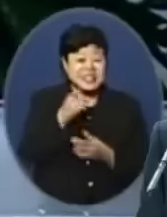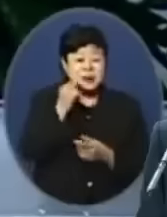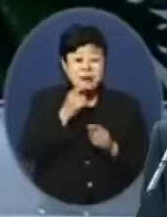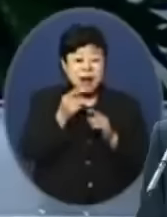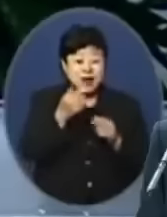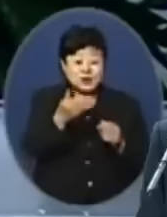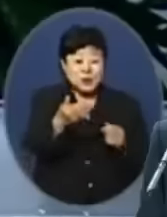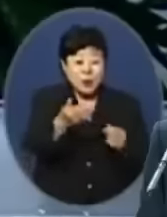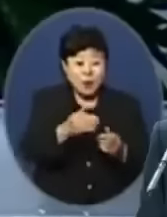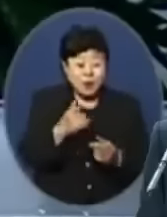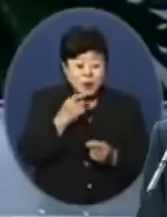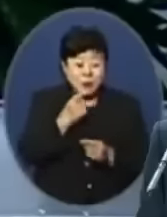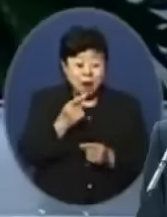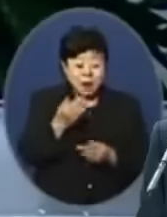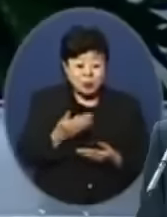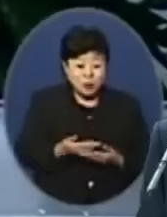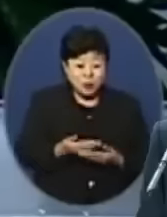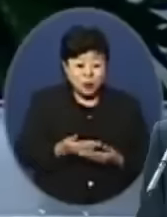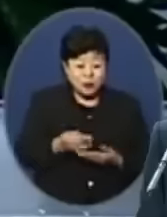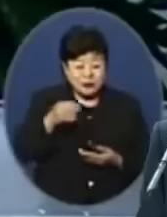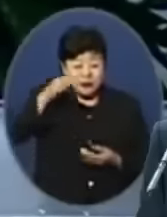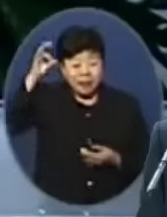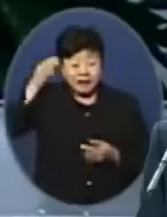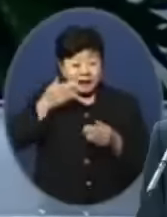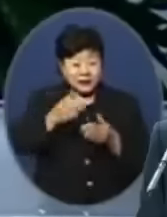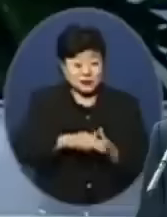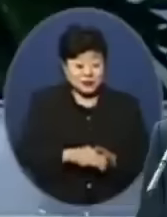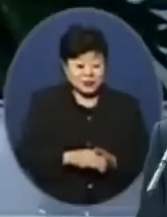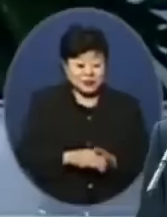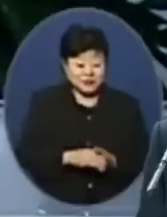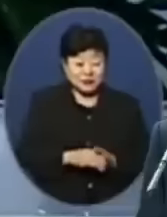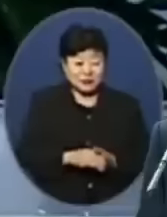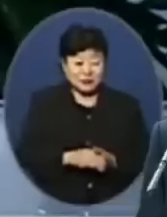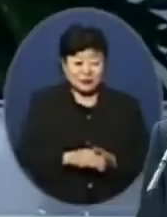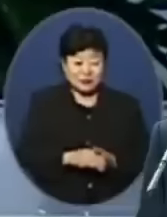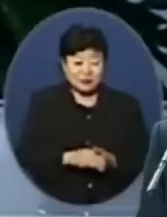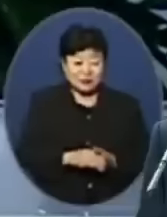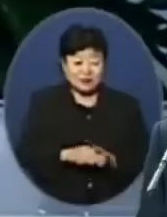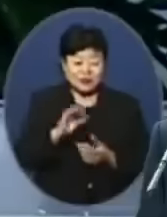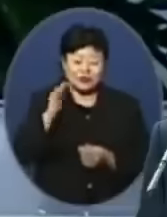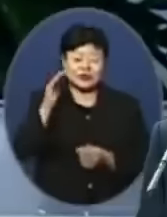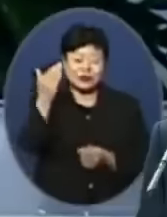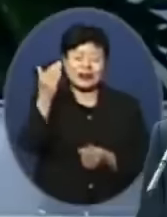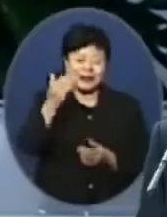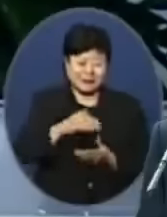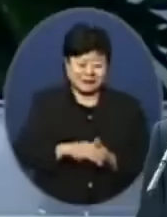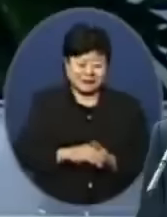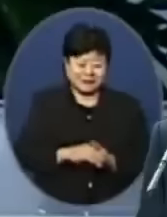일본말이 내 마음에 들어오는 것입니다. 안 기도 안 해도 되었다.